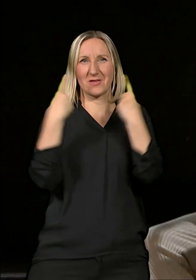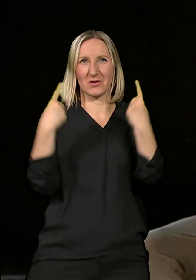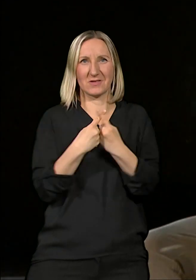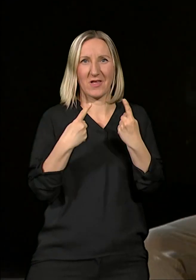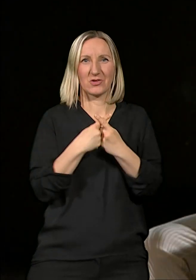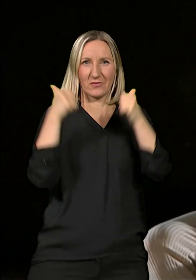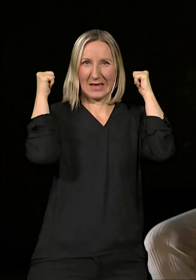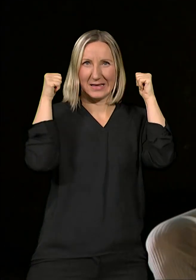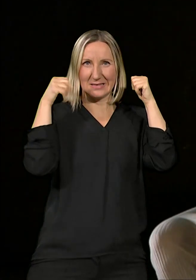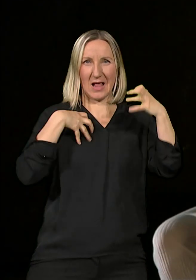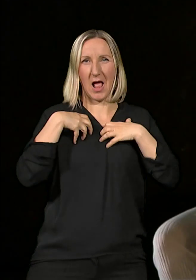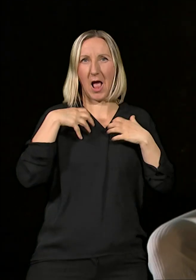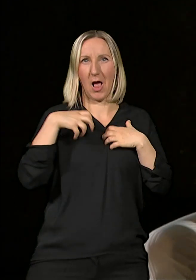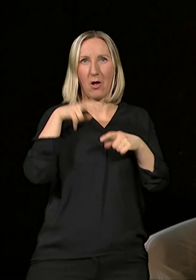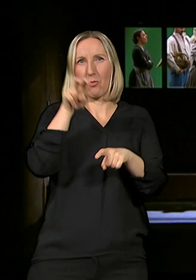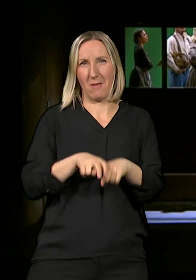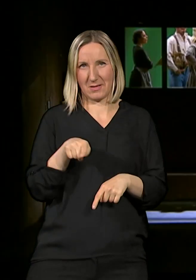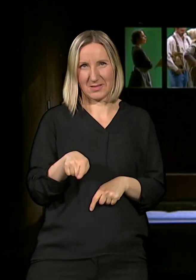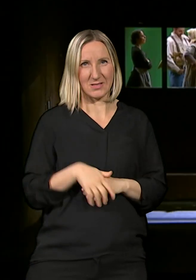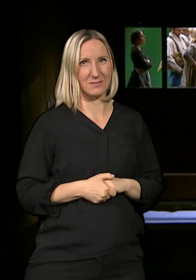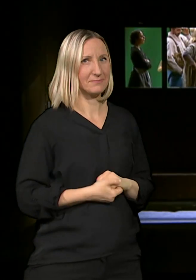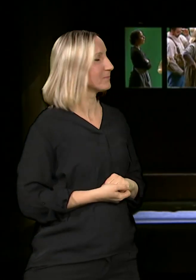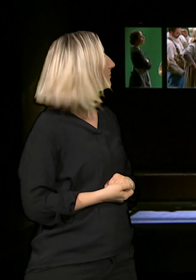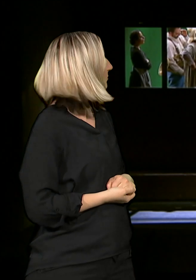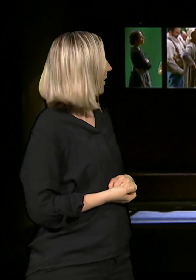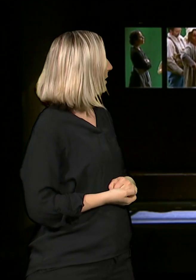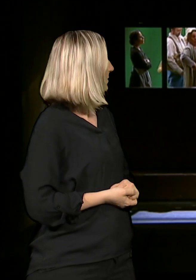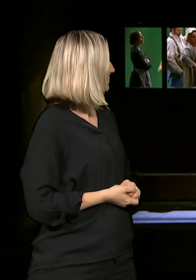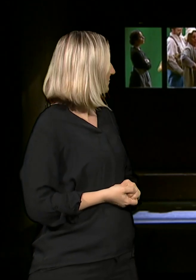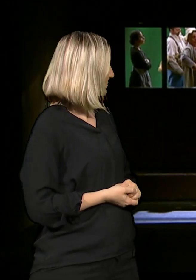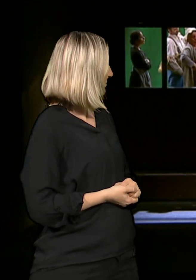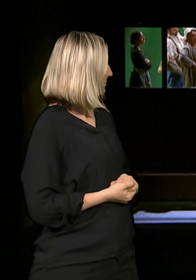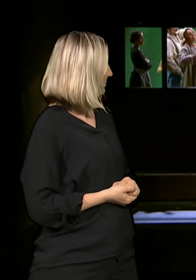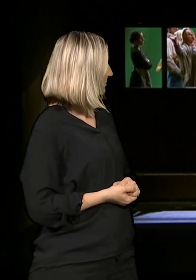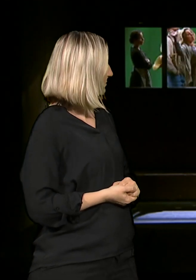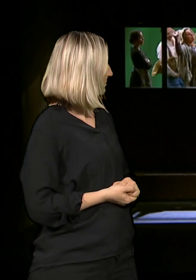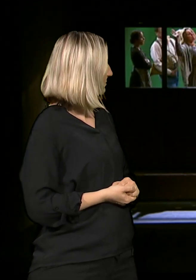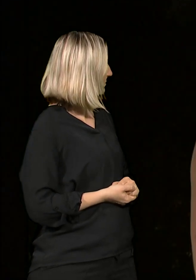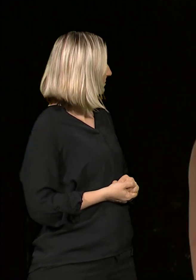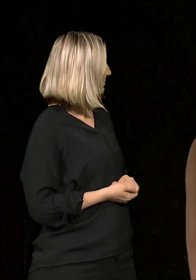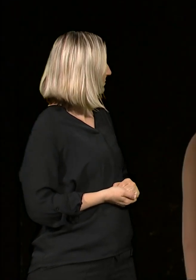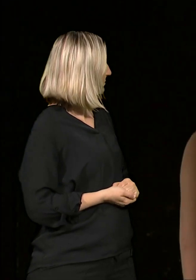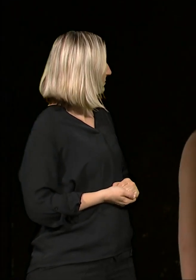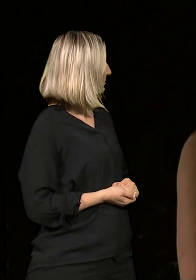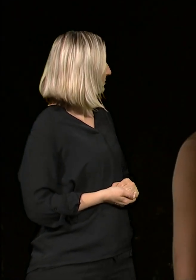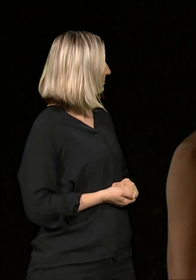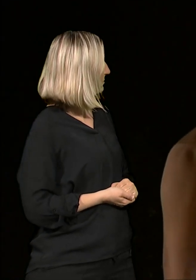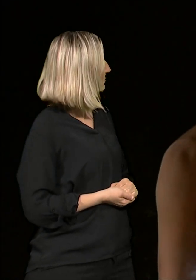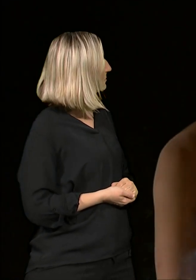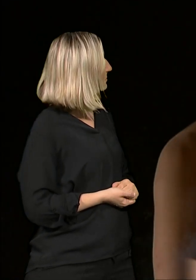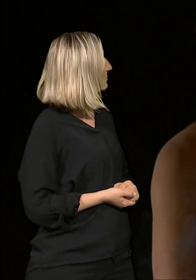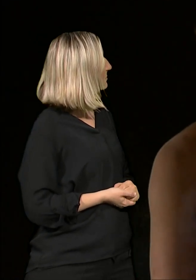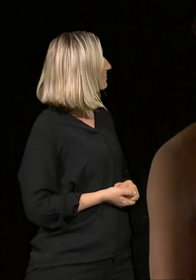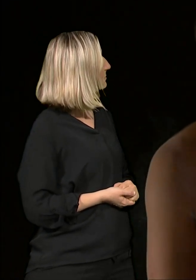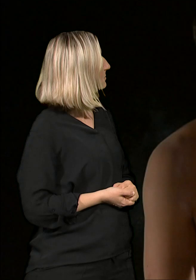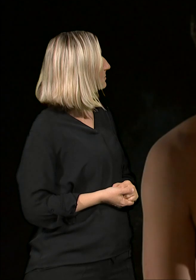Gospodine, odmah žene mešaš. Sej tamo. Vama, gospođo, svaka čast i poštovanje, ali ovde je reč o trumbeti. Na svima nama